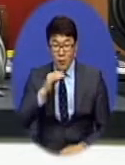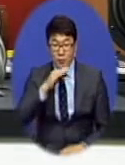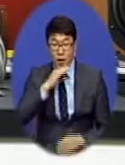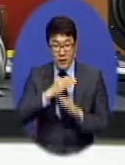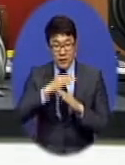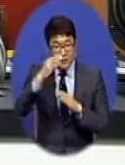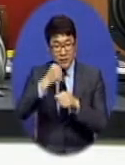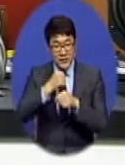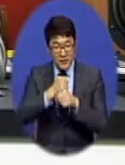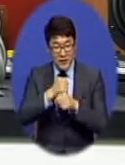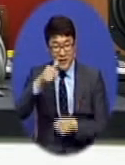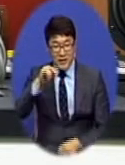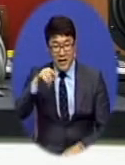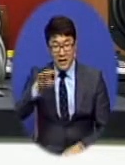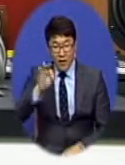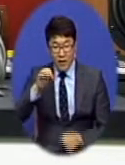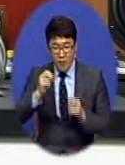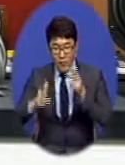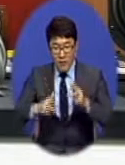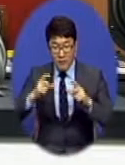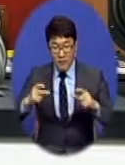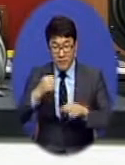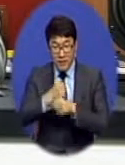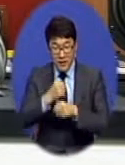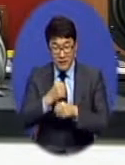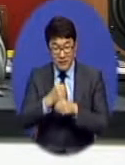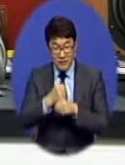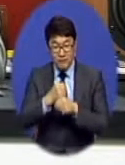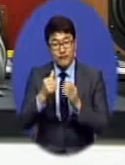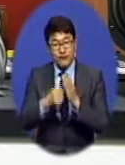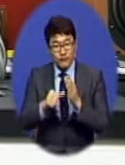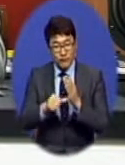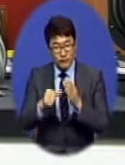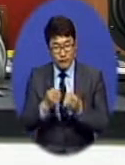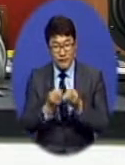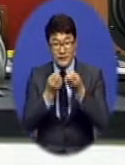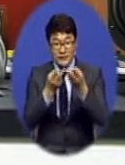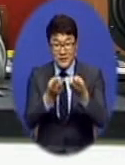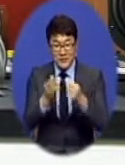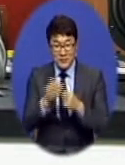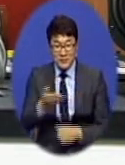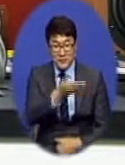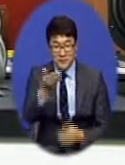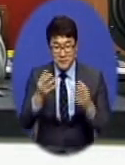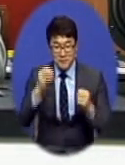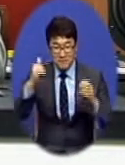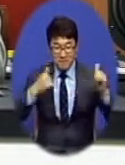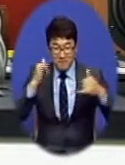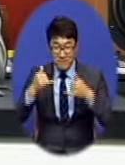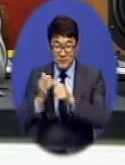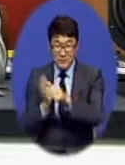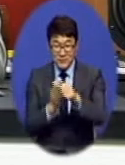염원을 담은 개성공단에서 제조한 시스브로 공동 브랜드 제품을 드리니까요. 시청자 여러분들 많은 참여